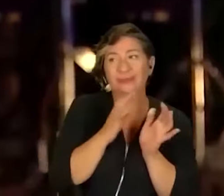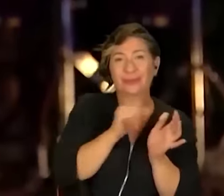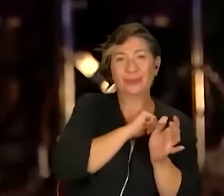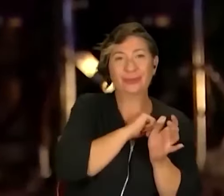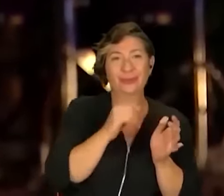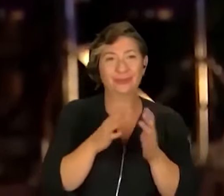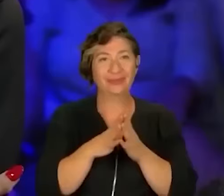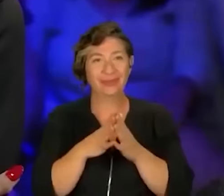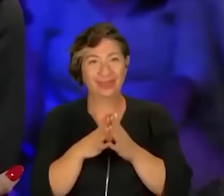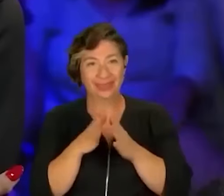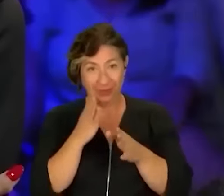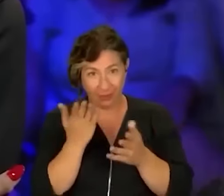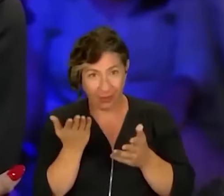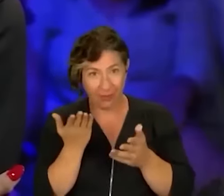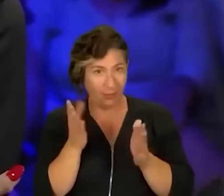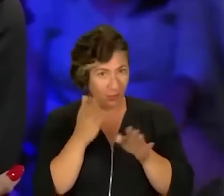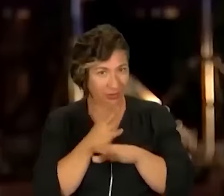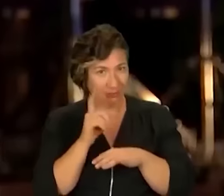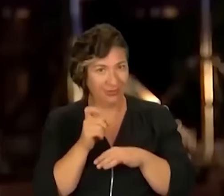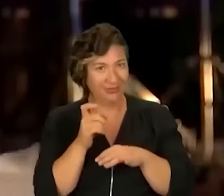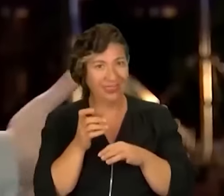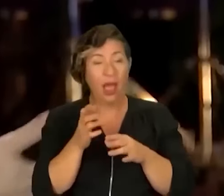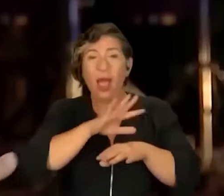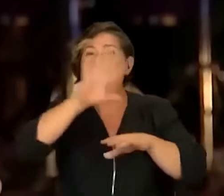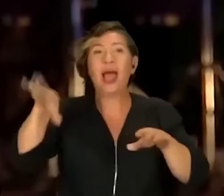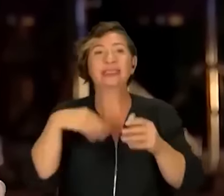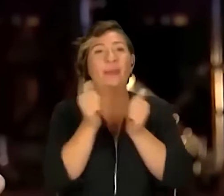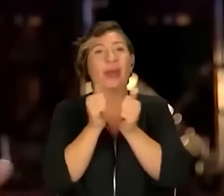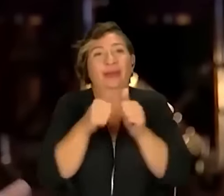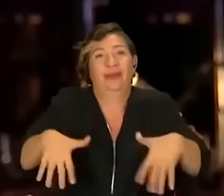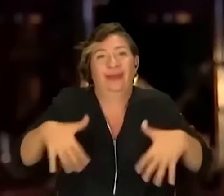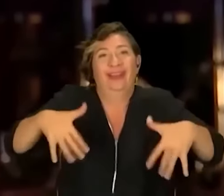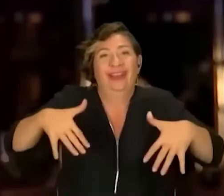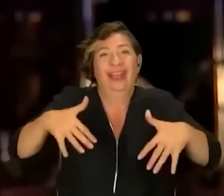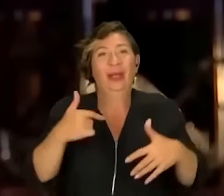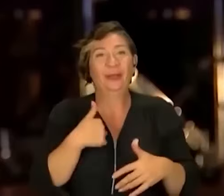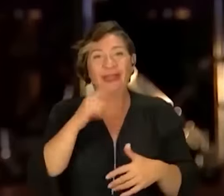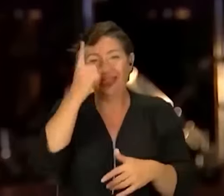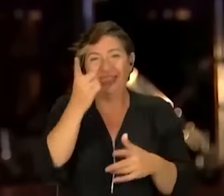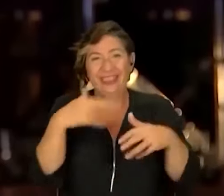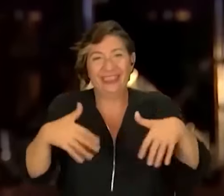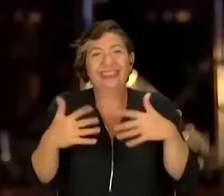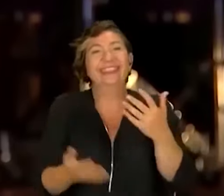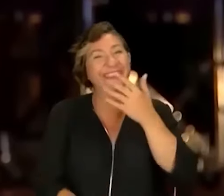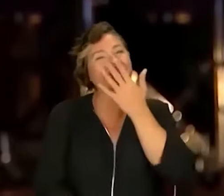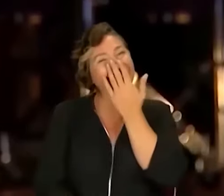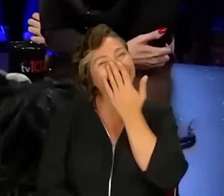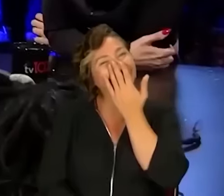bir titriyorum ya ya Nasıl yağ ya herkesle beraber titriyor Ben özel olarak evde